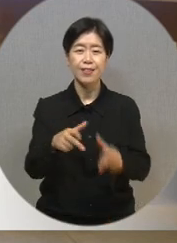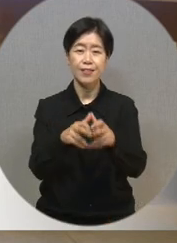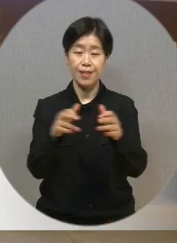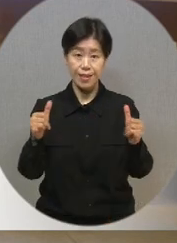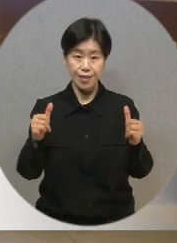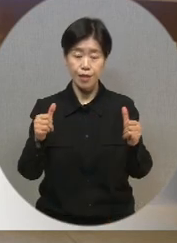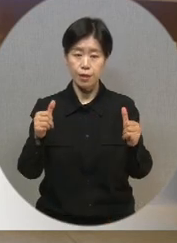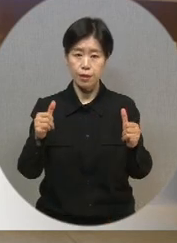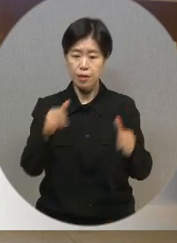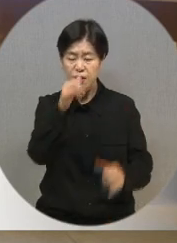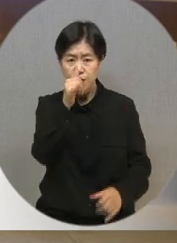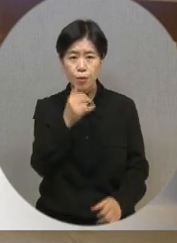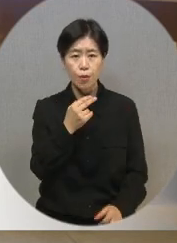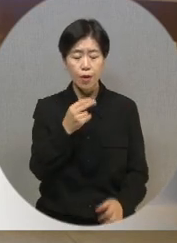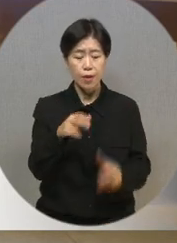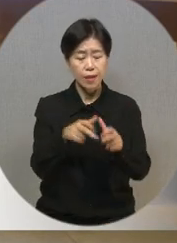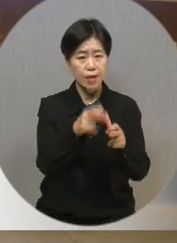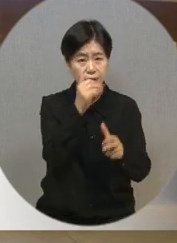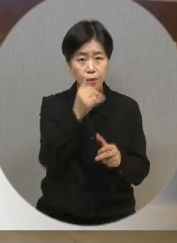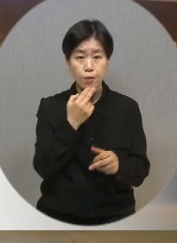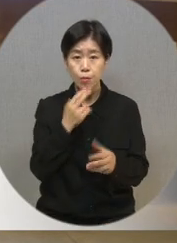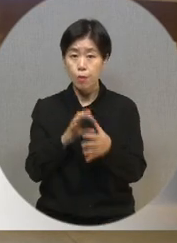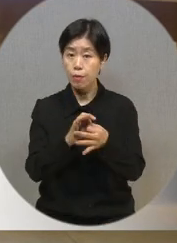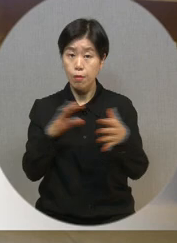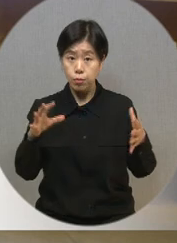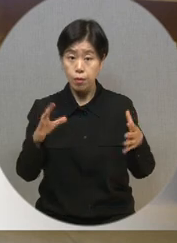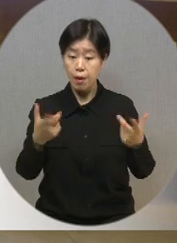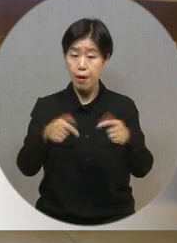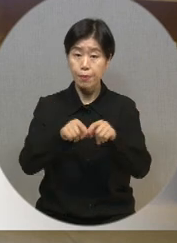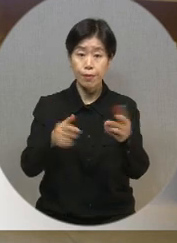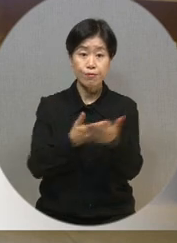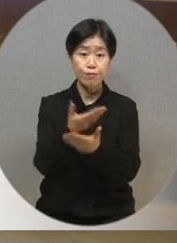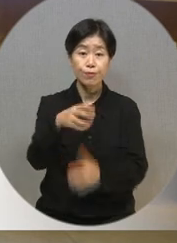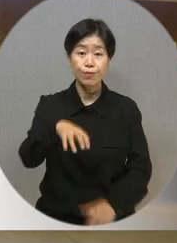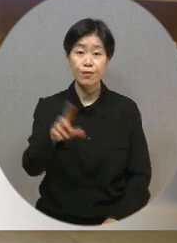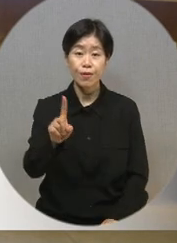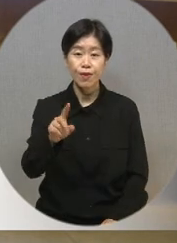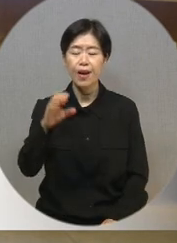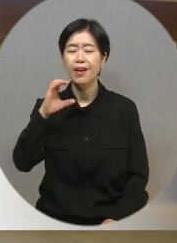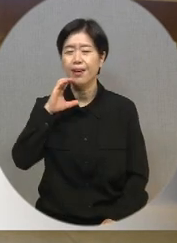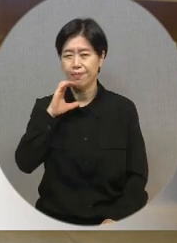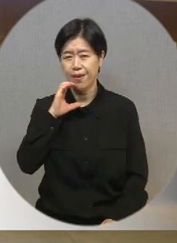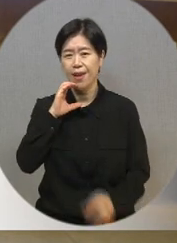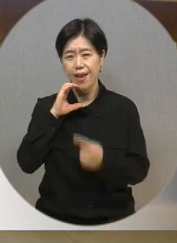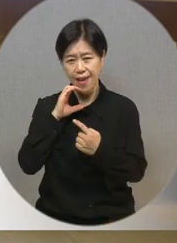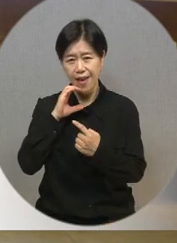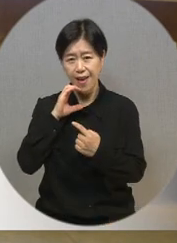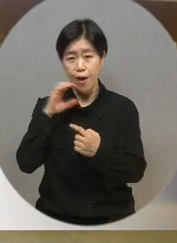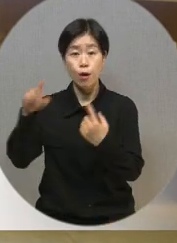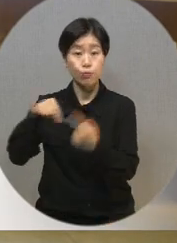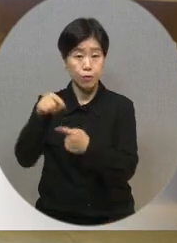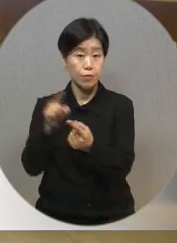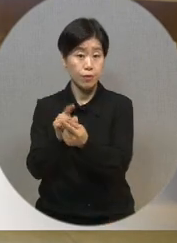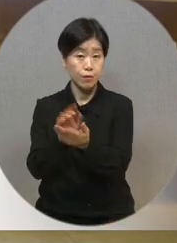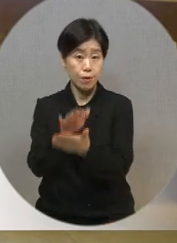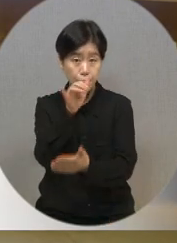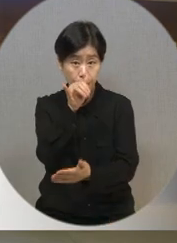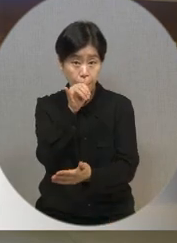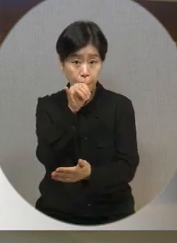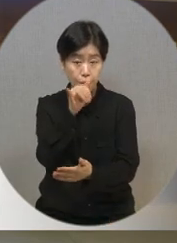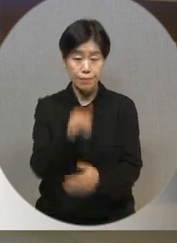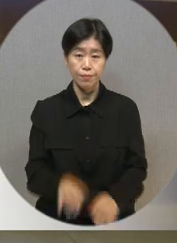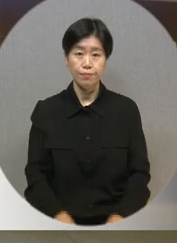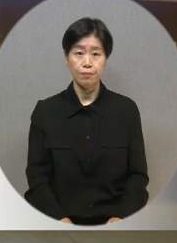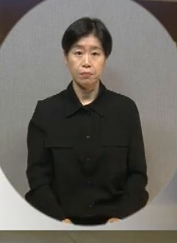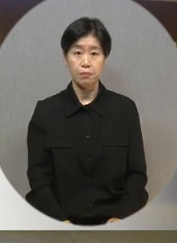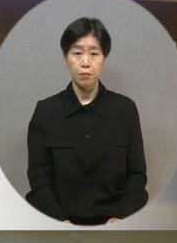장애인들과 비장애인들이 함께 할 수 있는 카페를 우리 장애인 단체가 직접 운영을 또 하고 있고 바로 뒤쪽에 여기